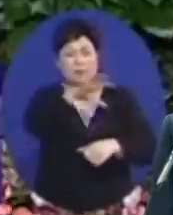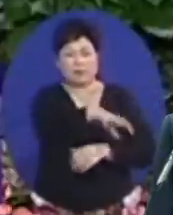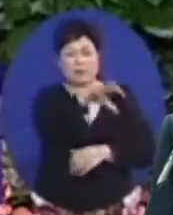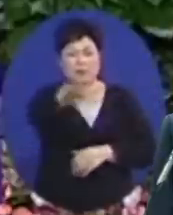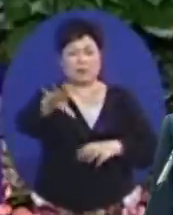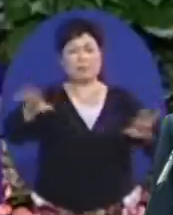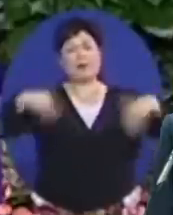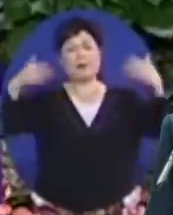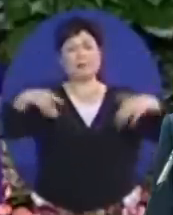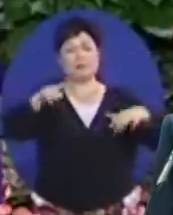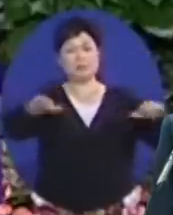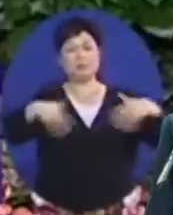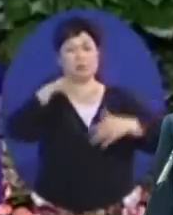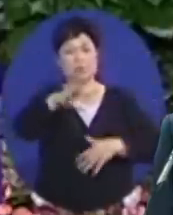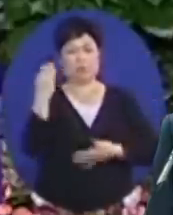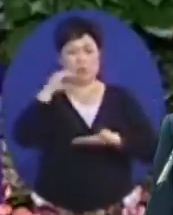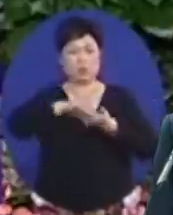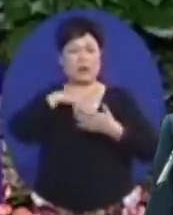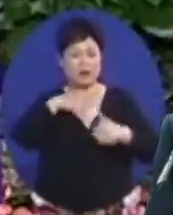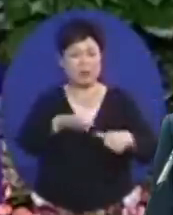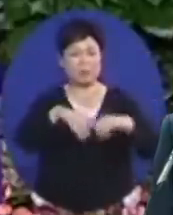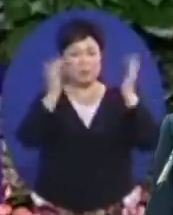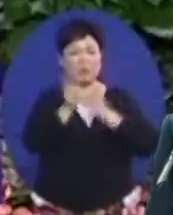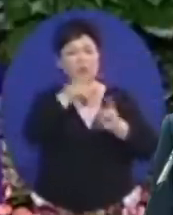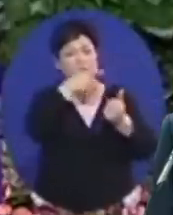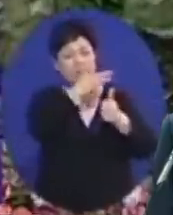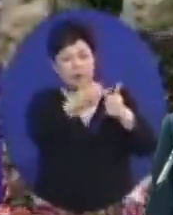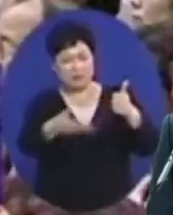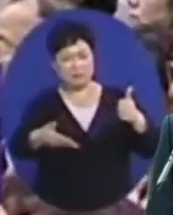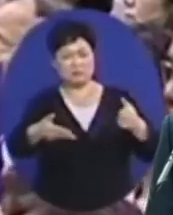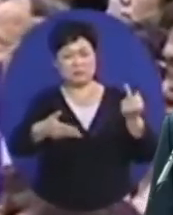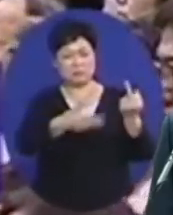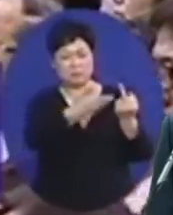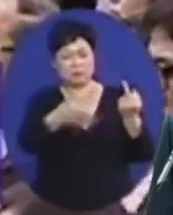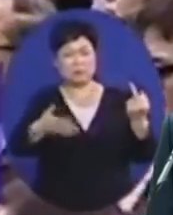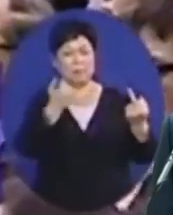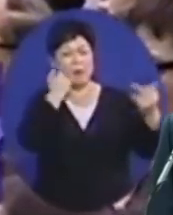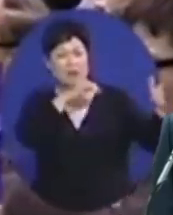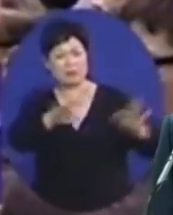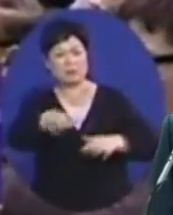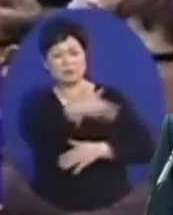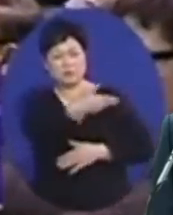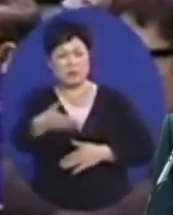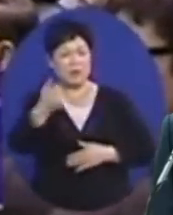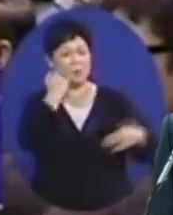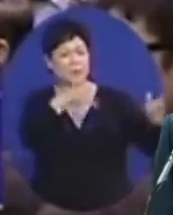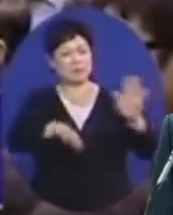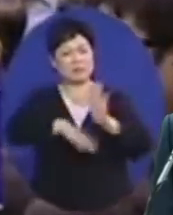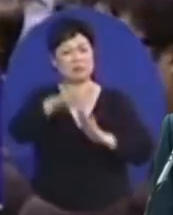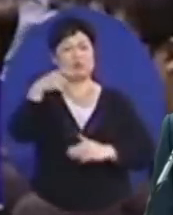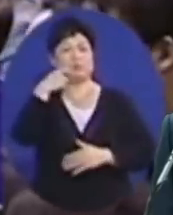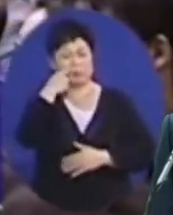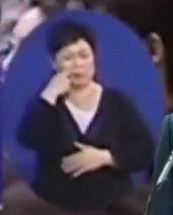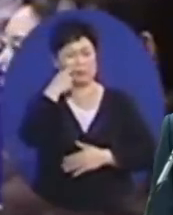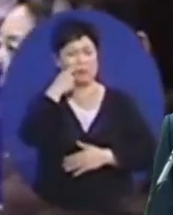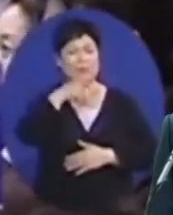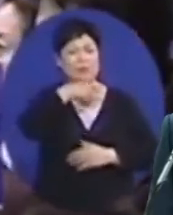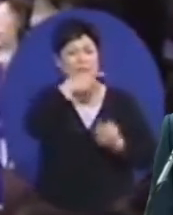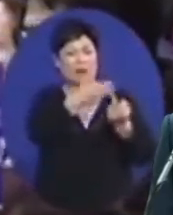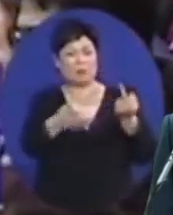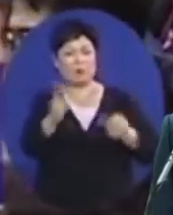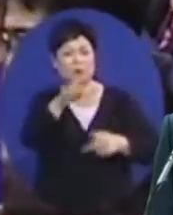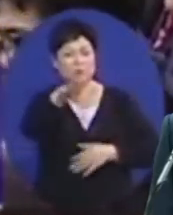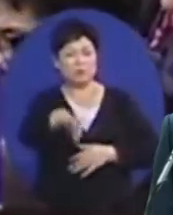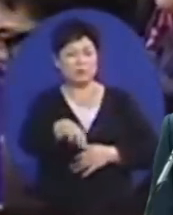돌아 바람은 그 불든 곳으로 돌아가고 모든 강물은 다 바다로 흐르되 바다를 채우지 못하며 강물은